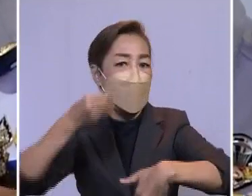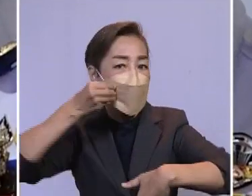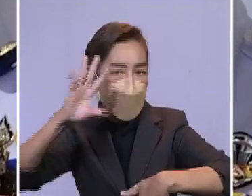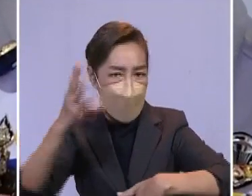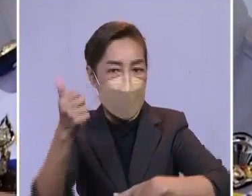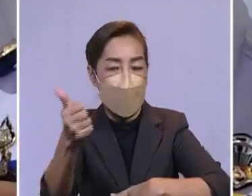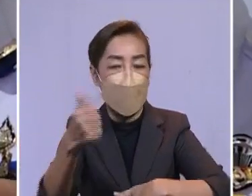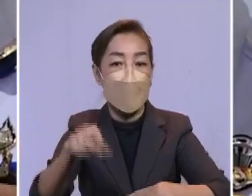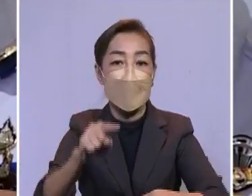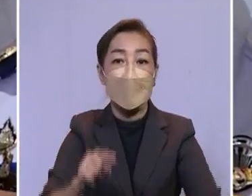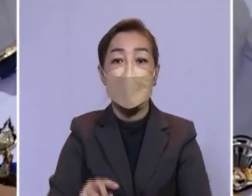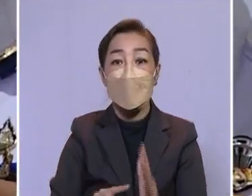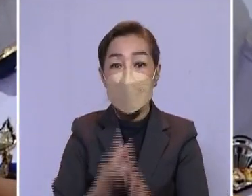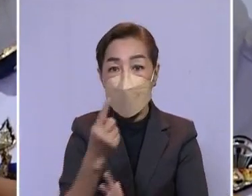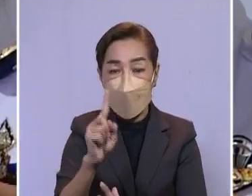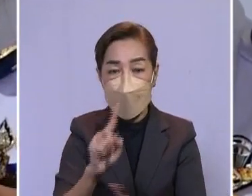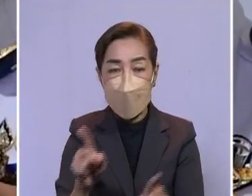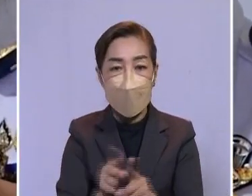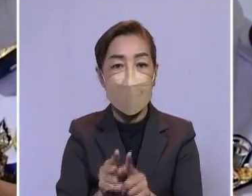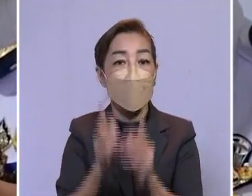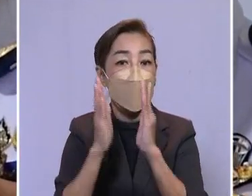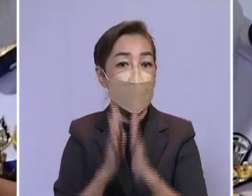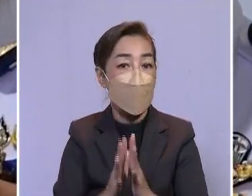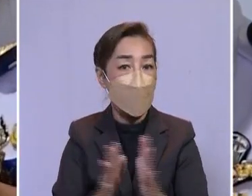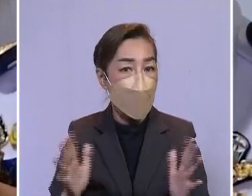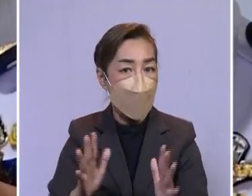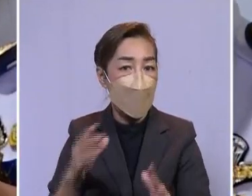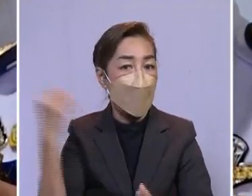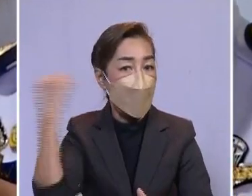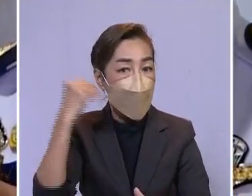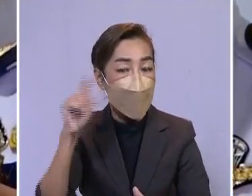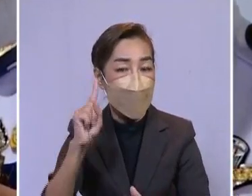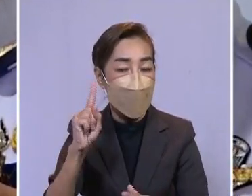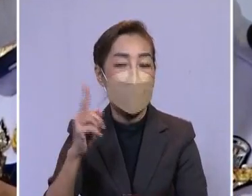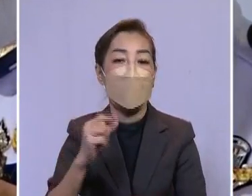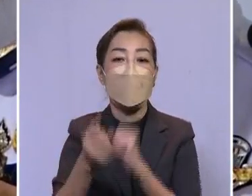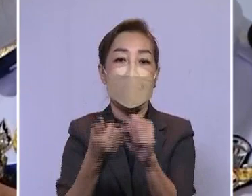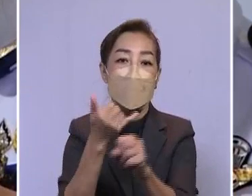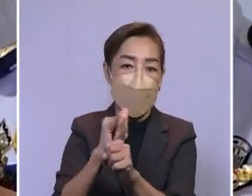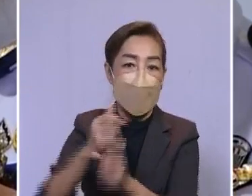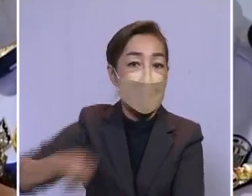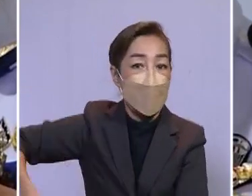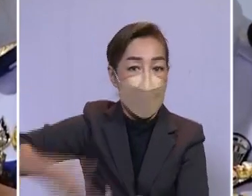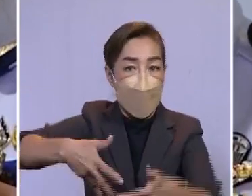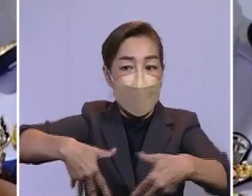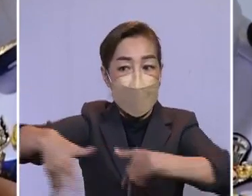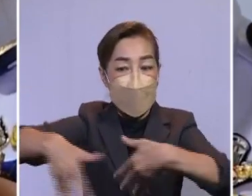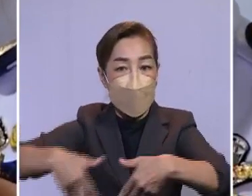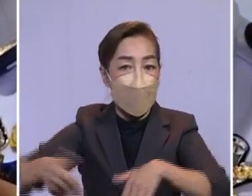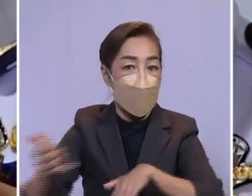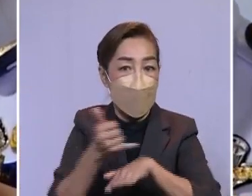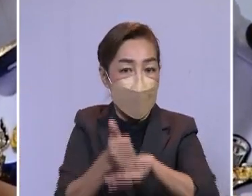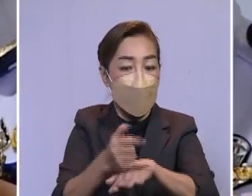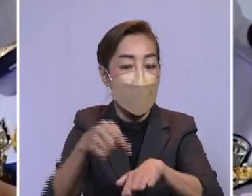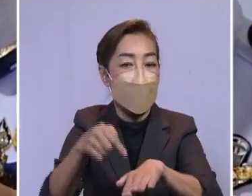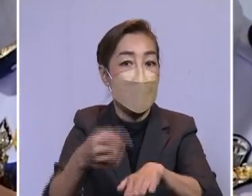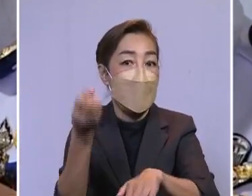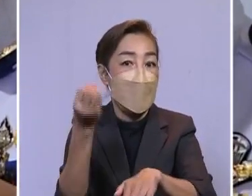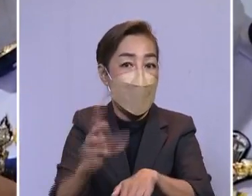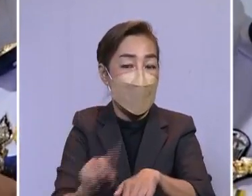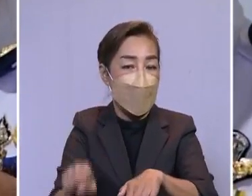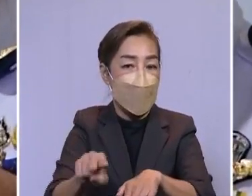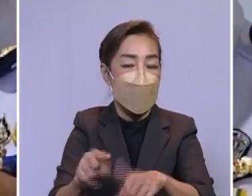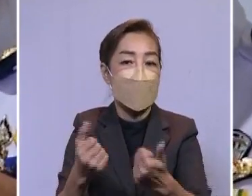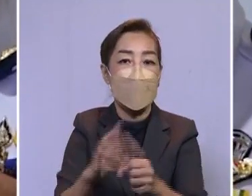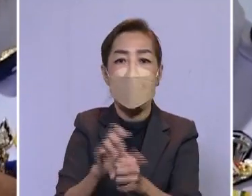จากระบบรถโดยสารที่มีผู้ใช้บริการเป็นจำนวนมากในทุกเทศกาลไม่ว่าจะเป็นปีใหม่สงกรานต์นะคะและตอนนี้หลังจากที่ผ่อนคลาย